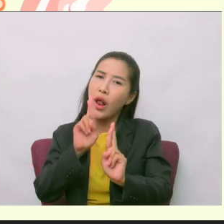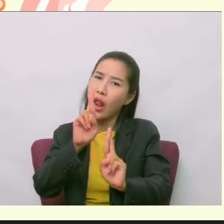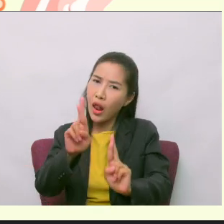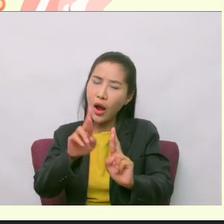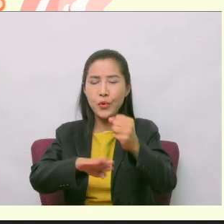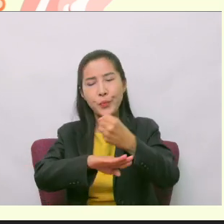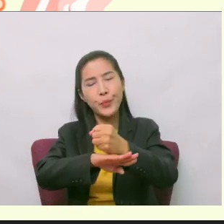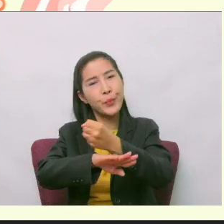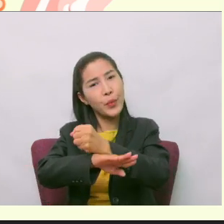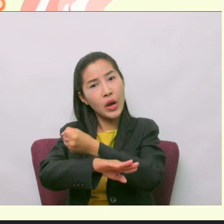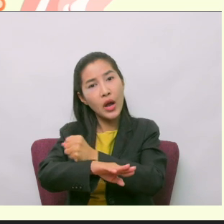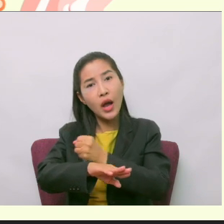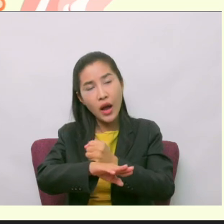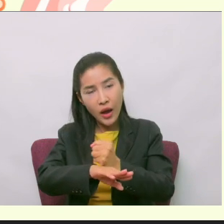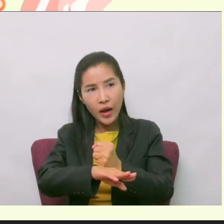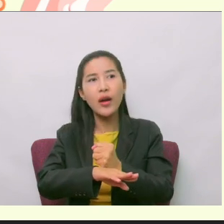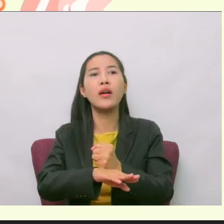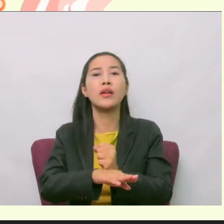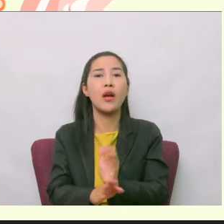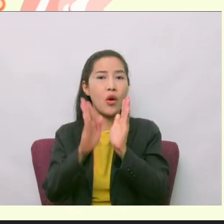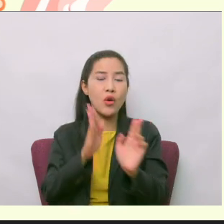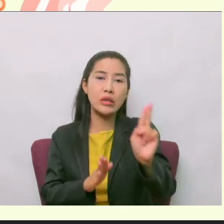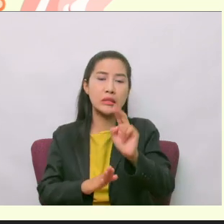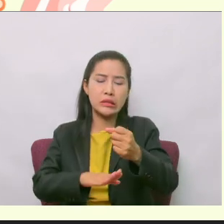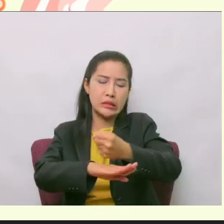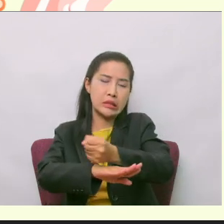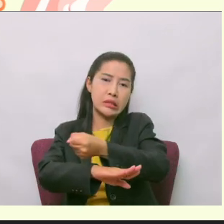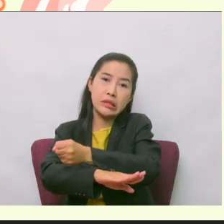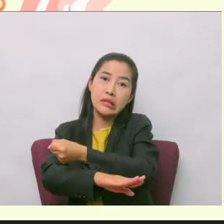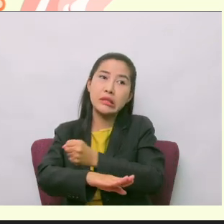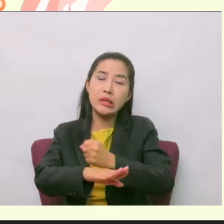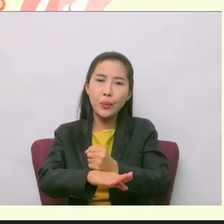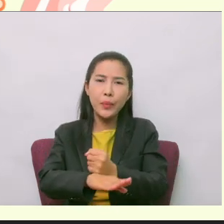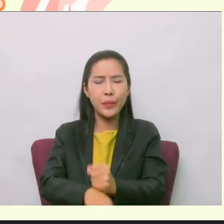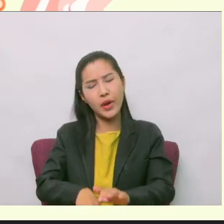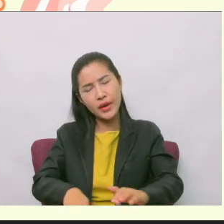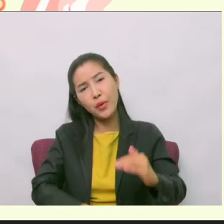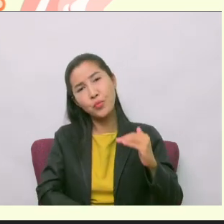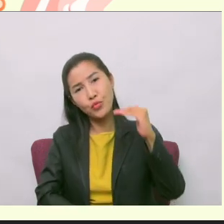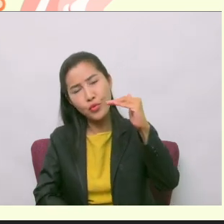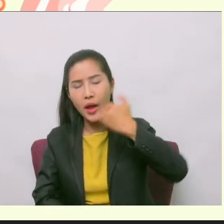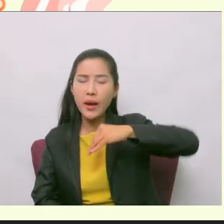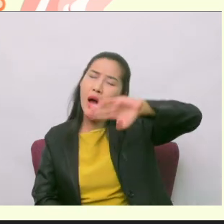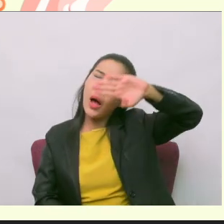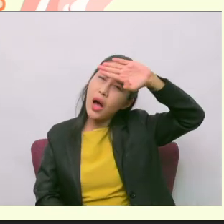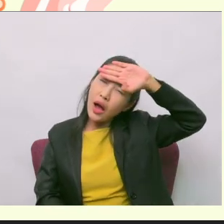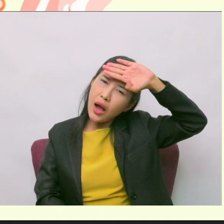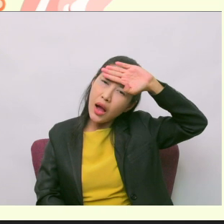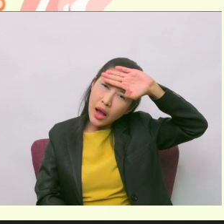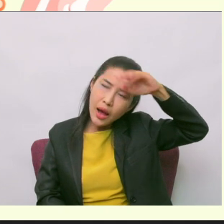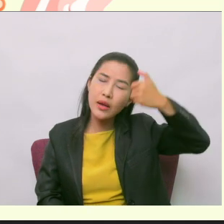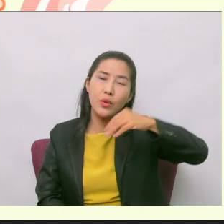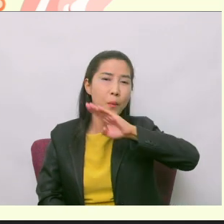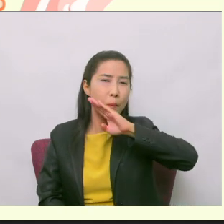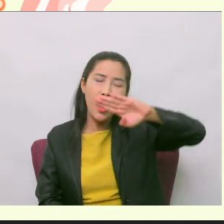นะคะถ้าในกรณีของคนที่ใช้ลูกประคบไม่ว่าจะเป็นเด็กหรือผู้ใหญ่ถ้ามีไข้นะคะถ้ามีไข้ไม่ควร